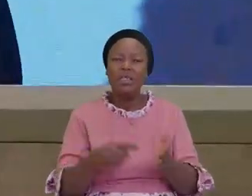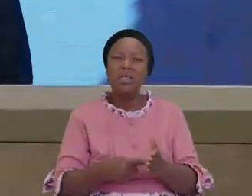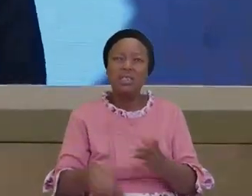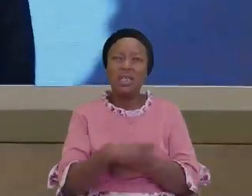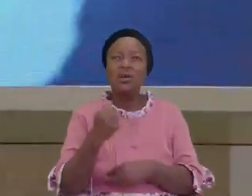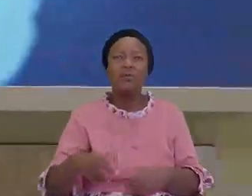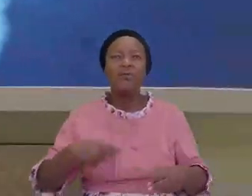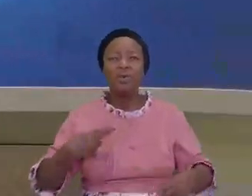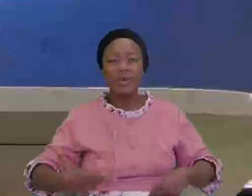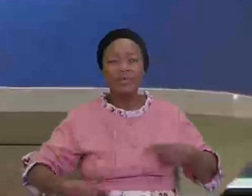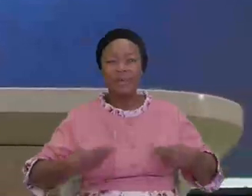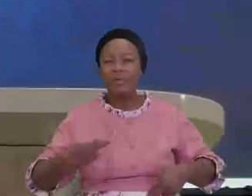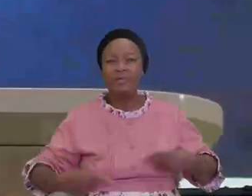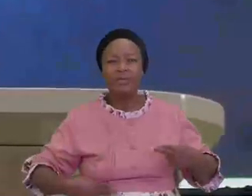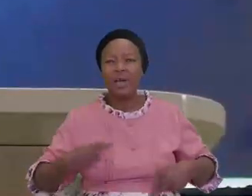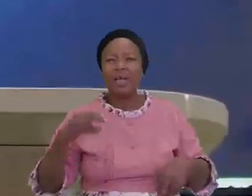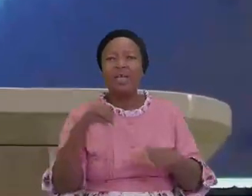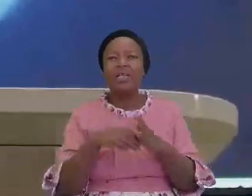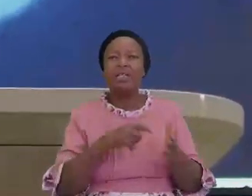en ce jour de réveil,